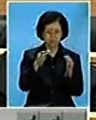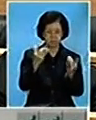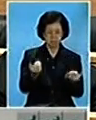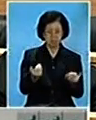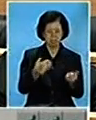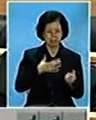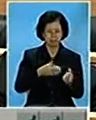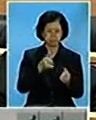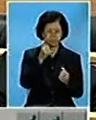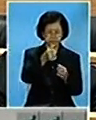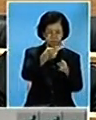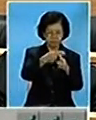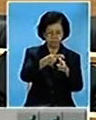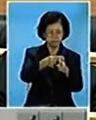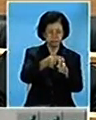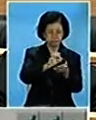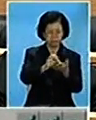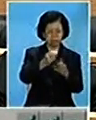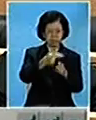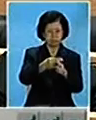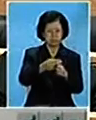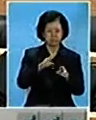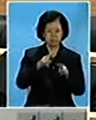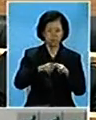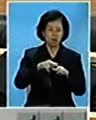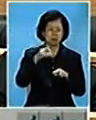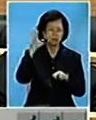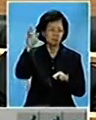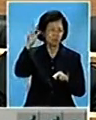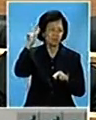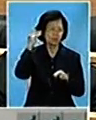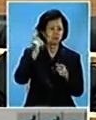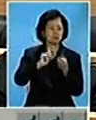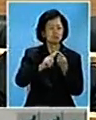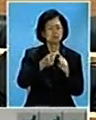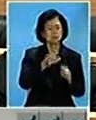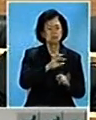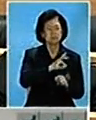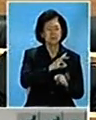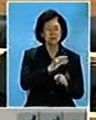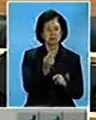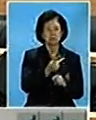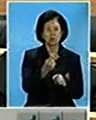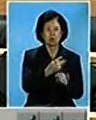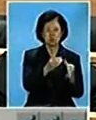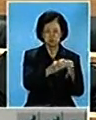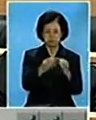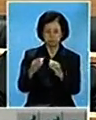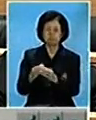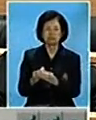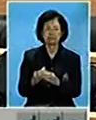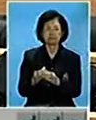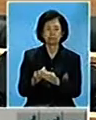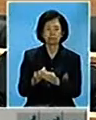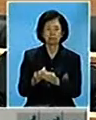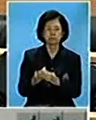องไปเข้าชื่อเนี่ยเพราะได้นั่งฟังจากเพื่อนสมาชิกสภาผู้แทนทั้งสองฝ่ายได้กล่าว